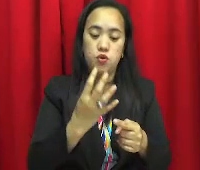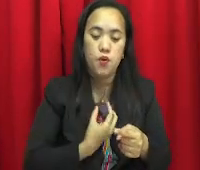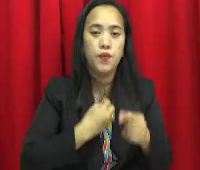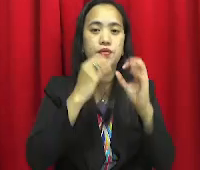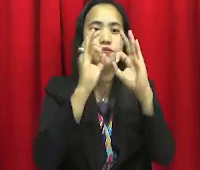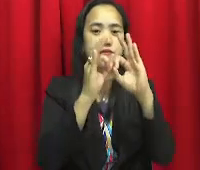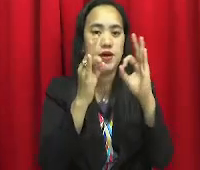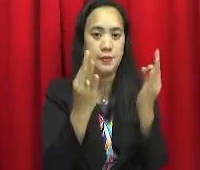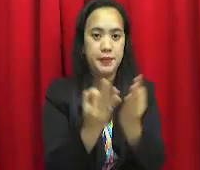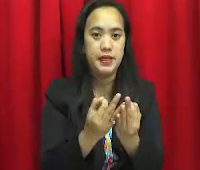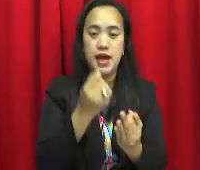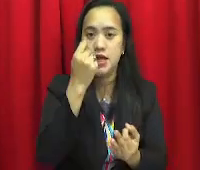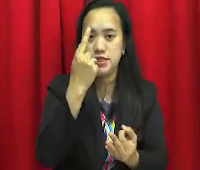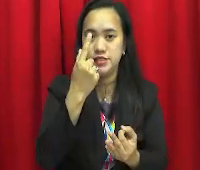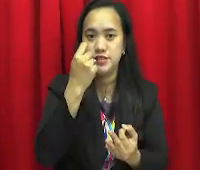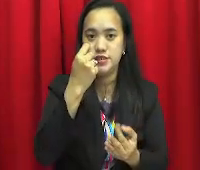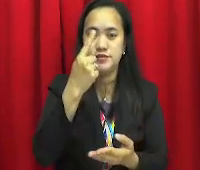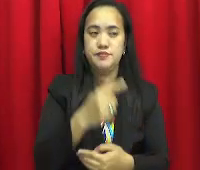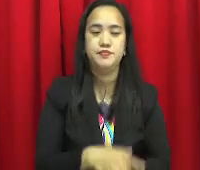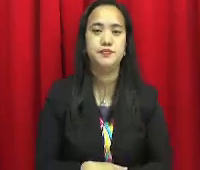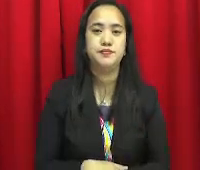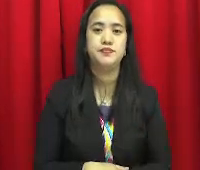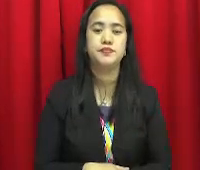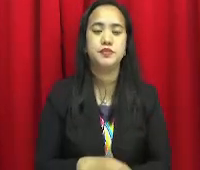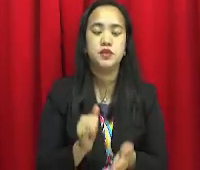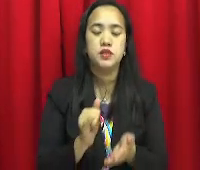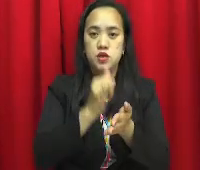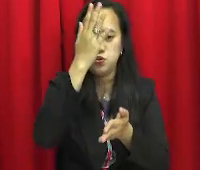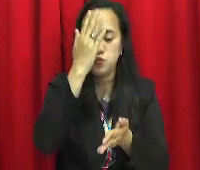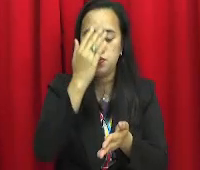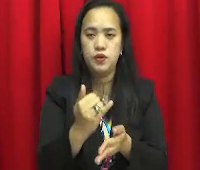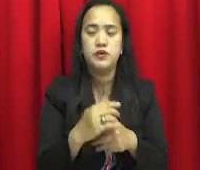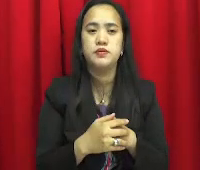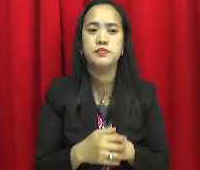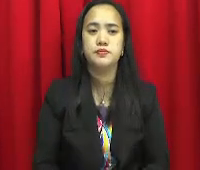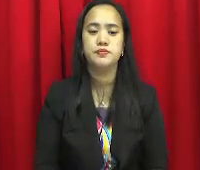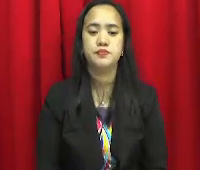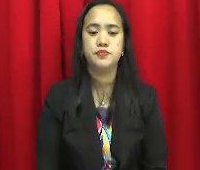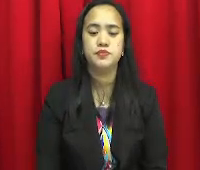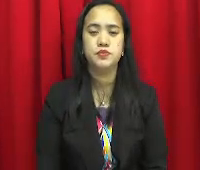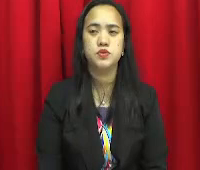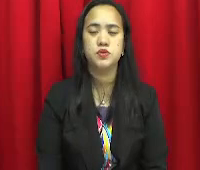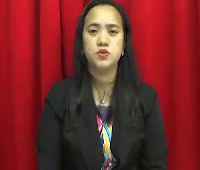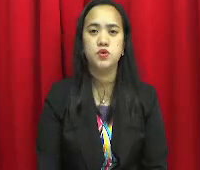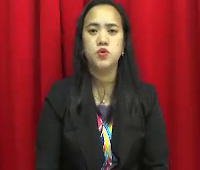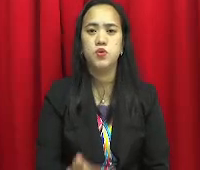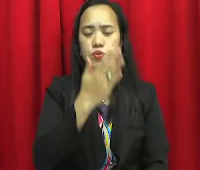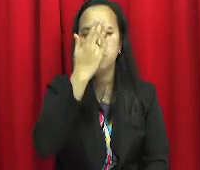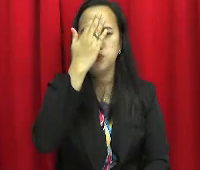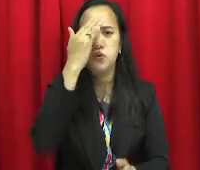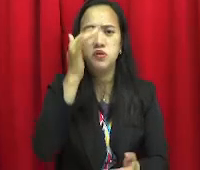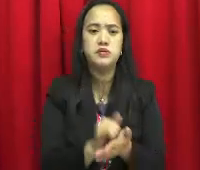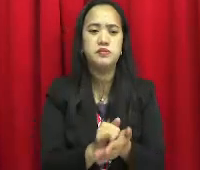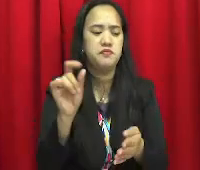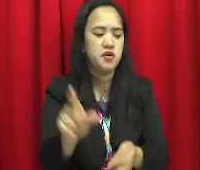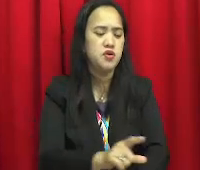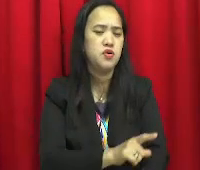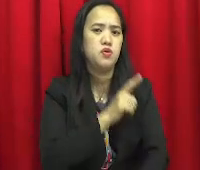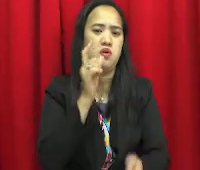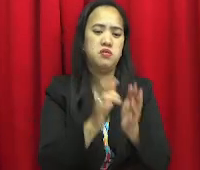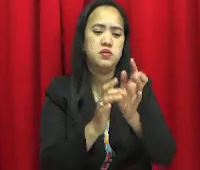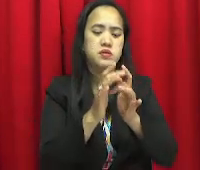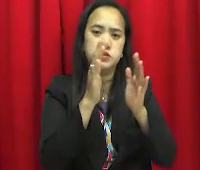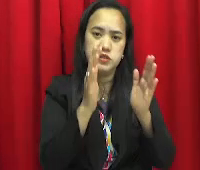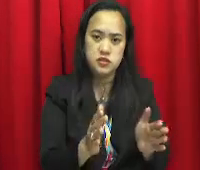ka. Alright? Kaya alam nyo, minsan, ginagamit natin sa sabihin, alam mo, matagal na akong Baptist, matagal na akong Kristiyano, alam ko na lahat